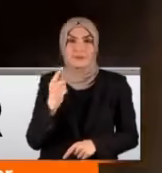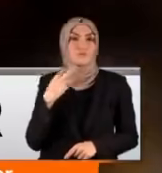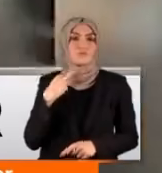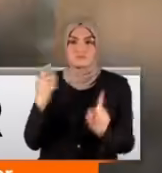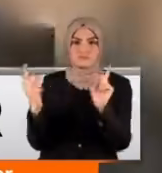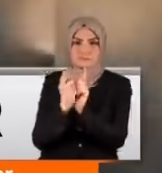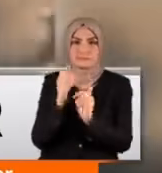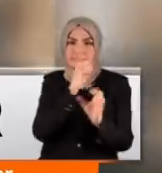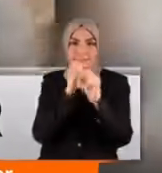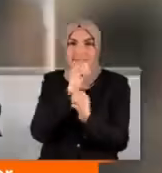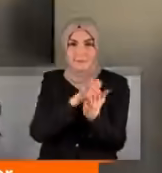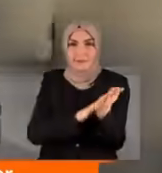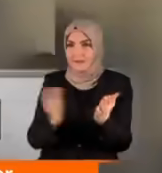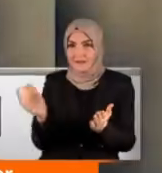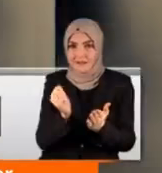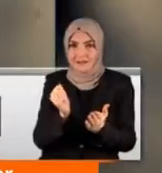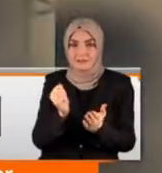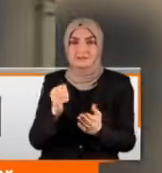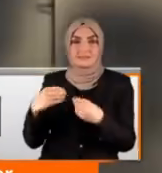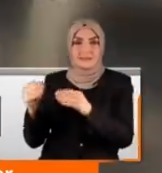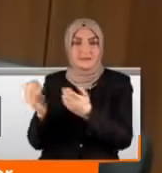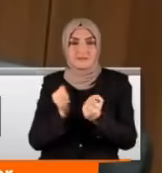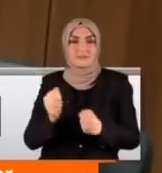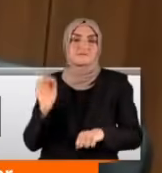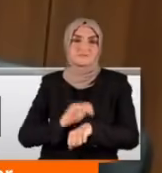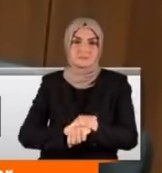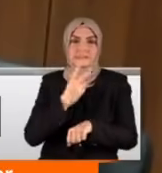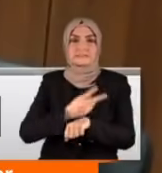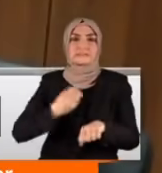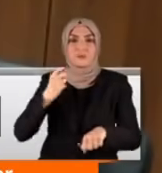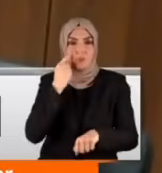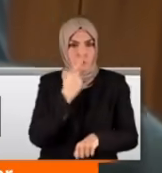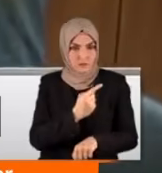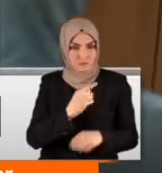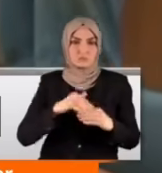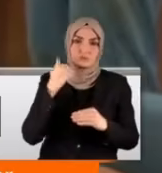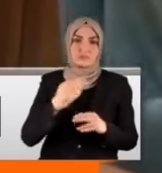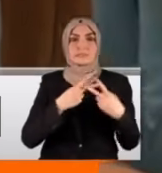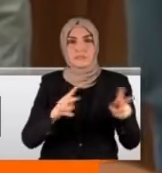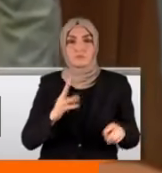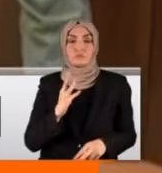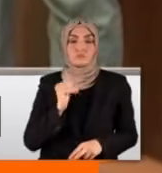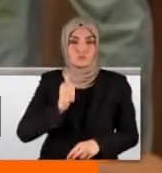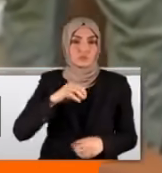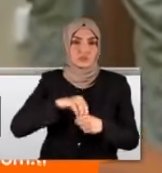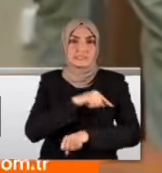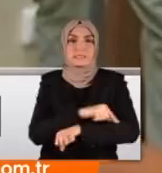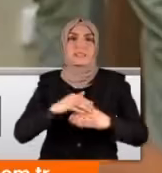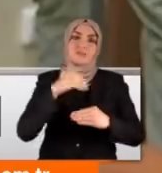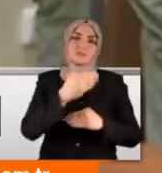alırken yakalandı İki saat gözaltında tutulan sosun yük serbest bırakıldı üç gün içinde sınır dışı edilecek